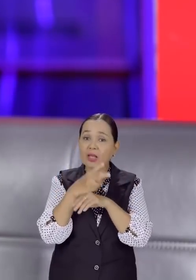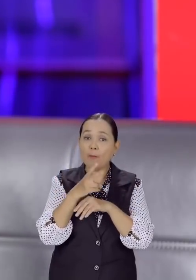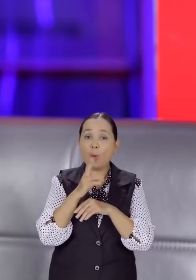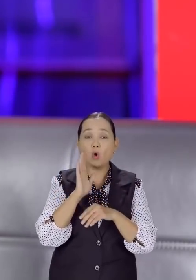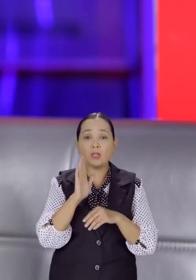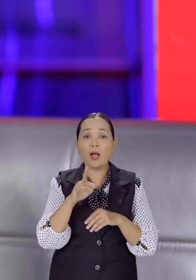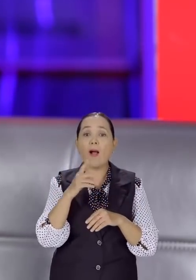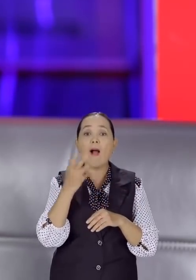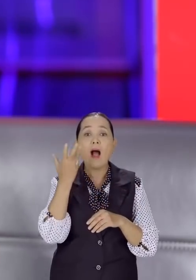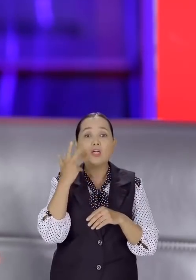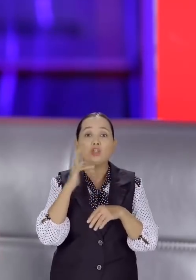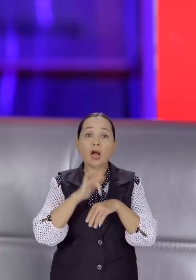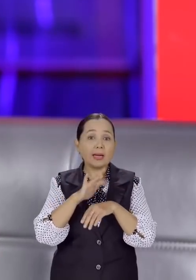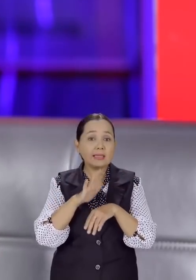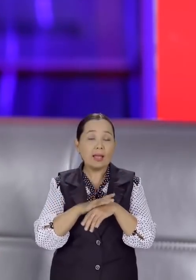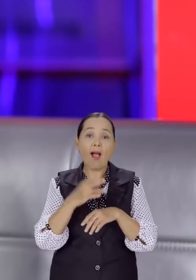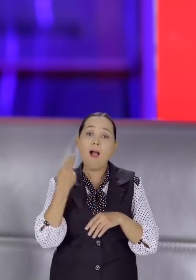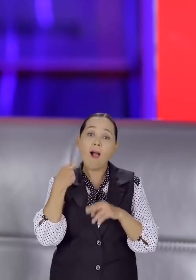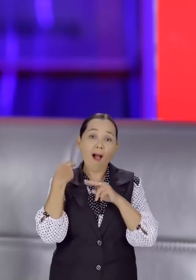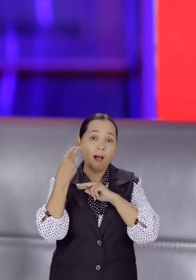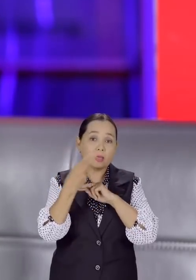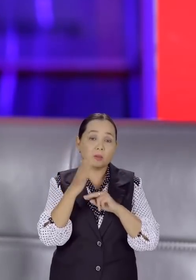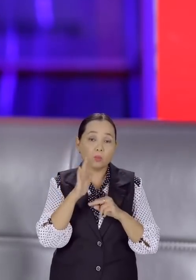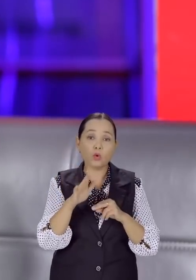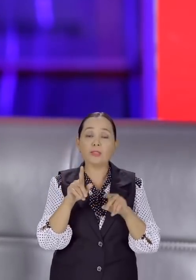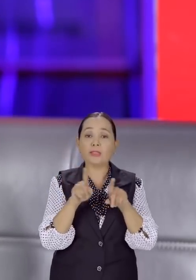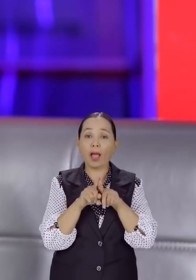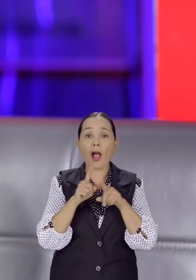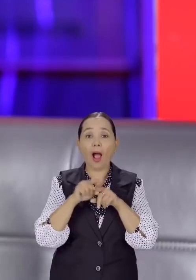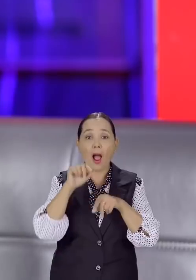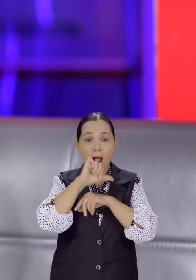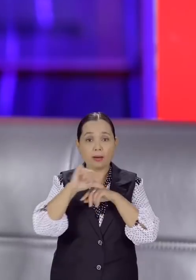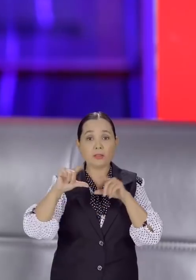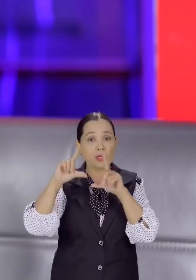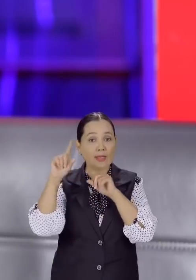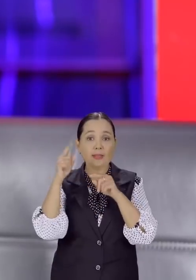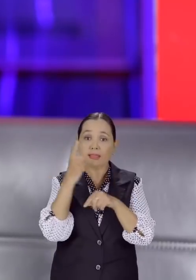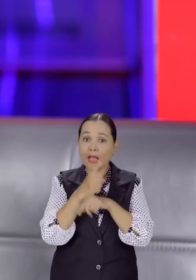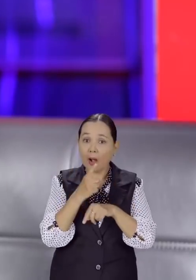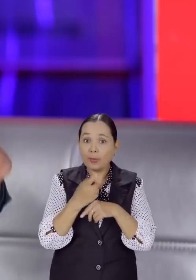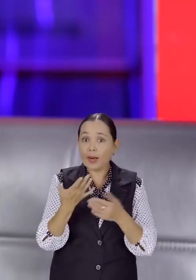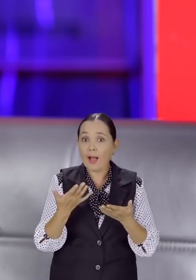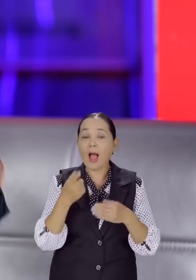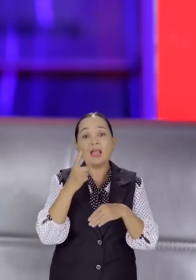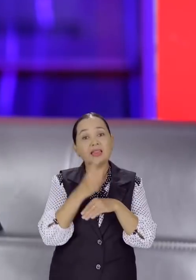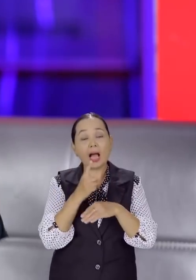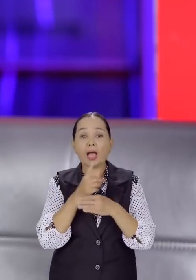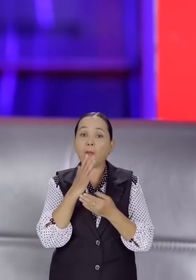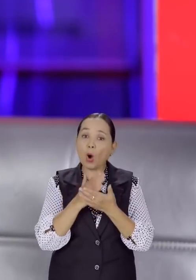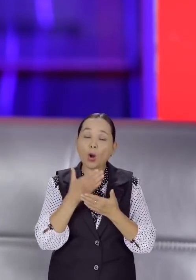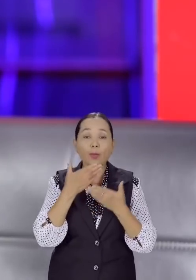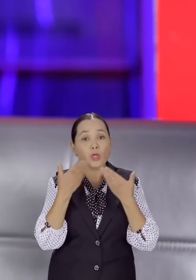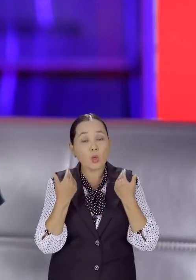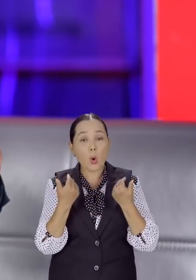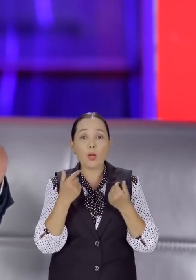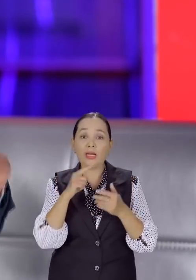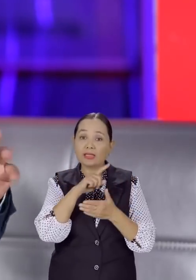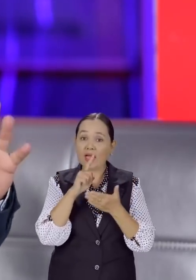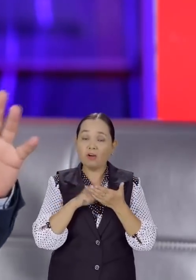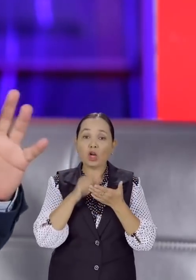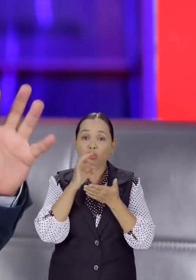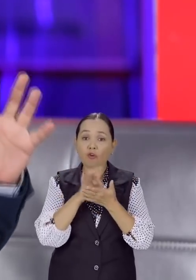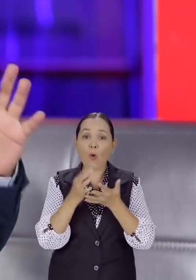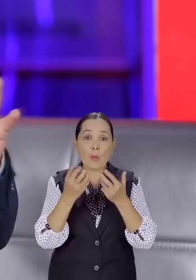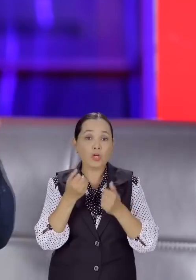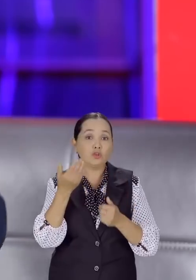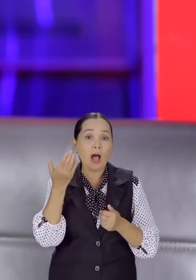qachon u yechildi? Qarzdor bo'lsangiz ham xorijga chiqish uchun taqiq bosilishidan xabaringiz bor. Taqiq bormi yoki yo'q degan savolga javob